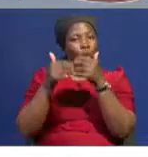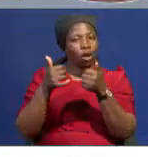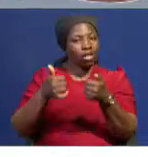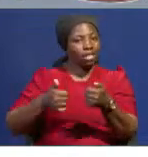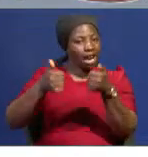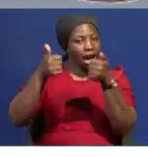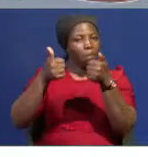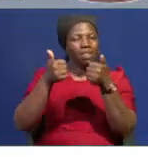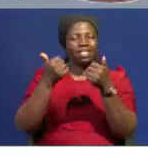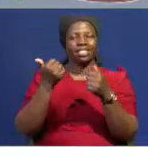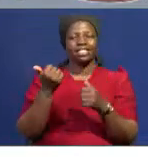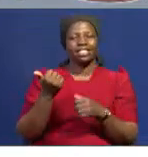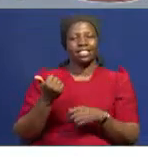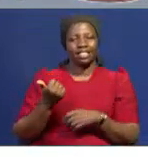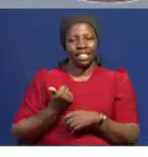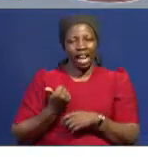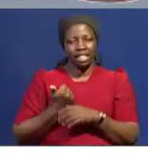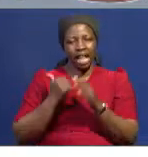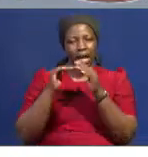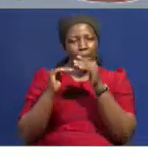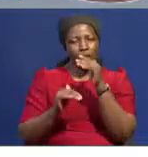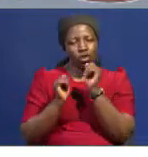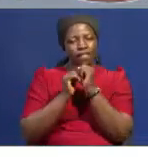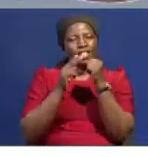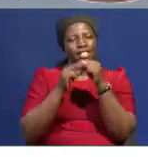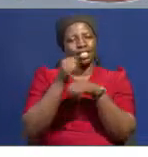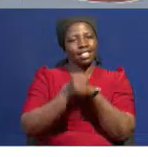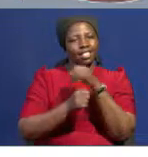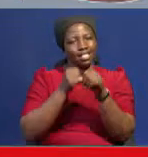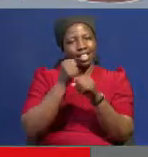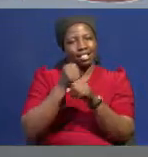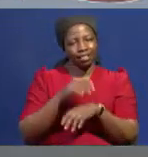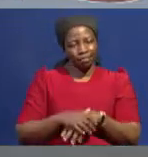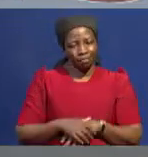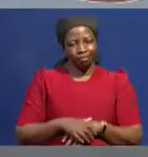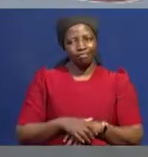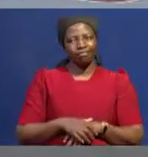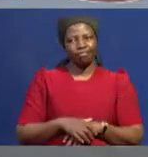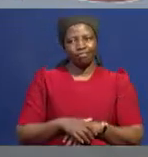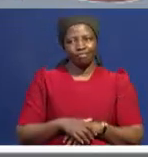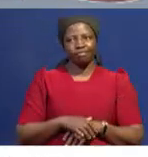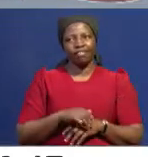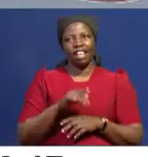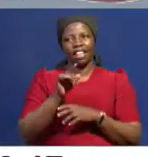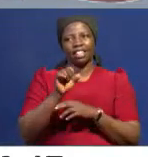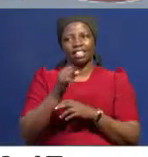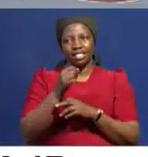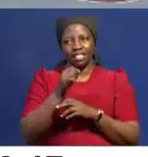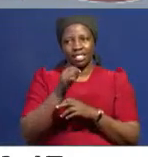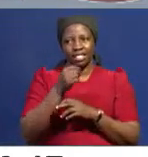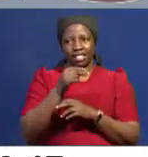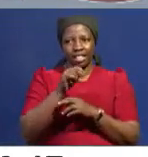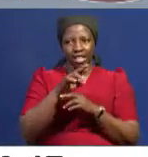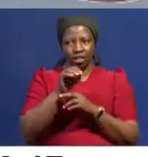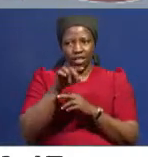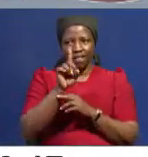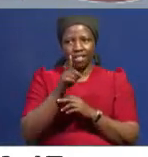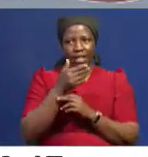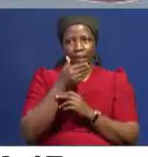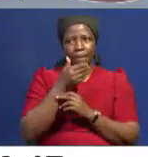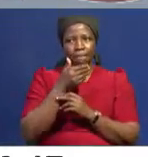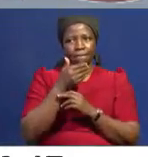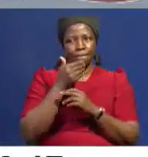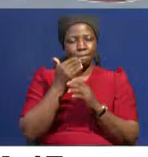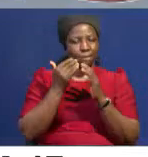ya miaka 17. Mshambulizi Marion Serenge aliorodheshwa mchezaji wa 4 mwenye kasi zaidi kwenye kombe